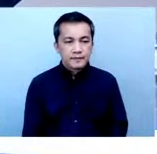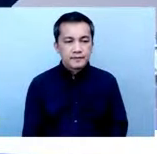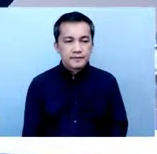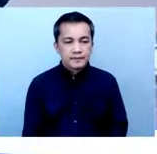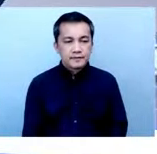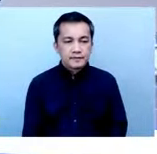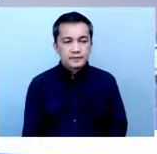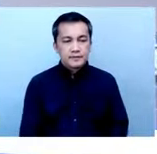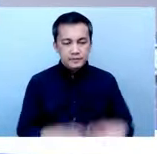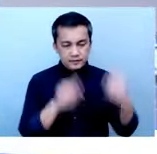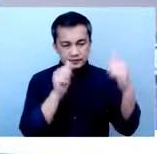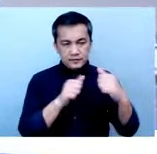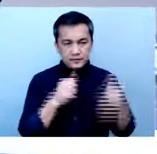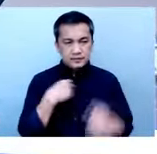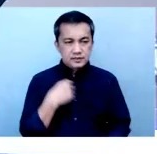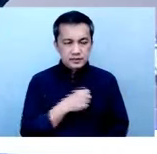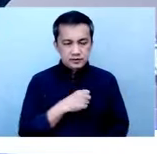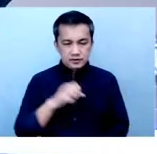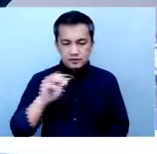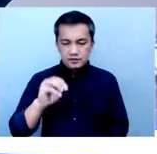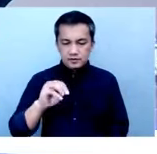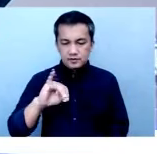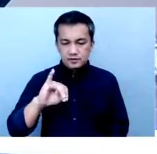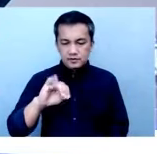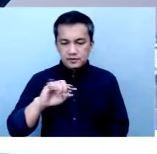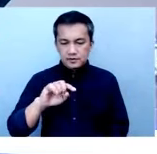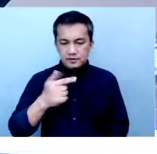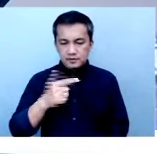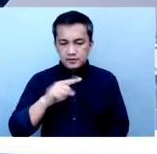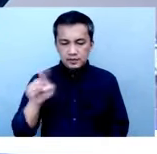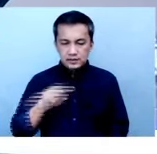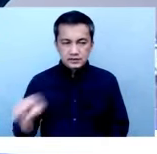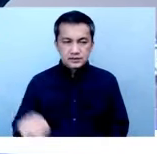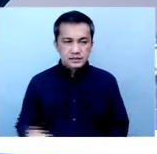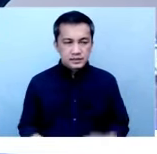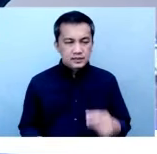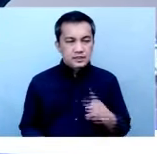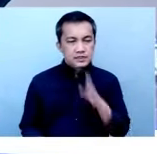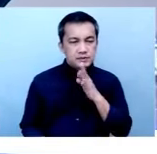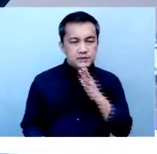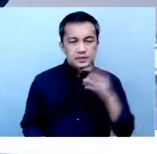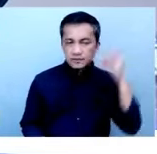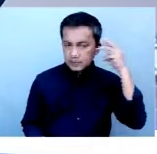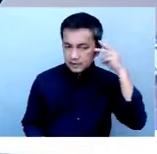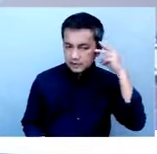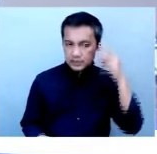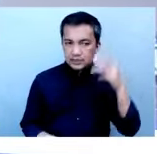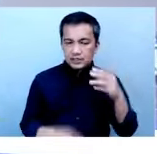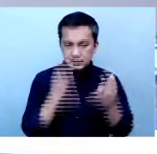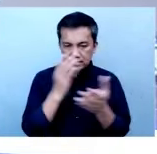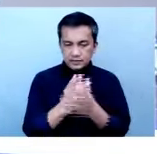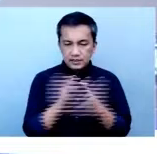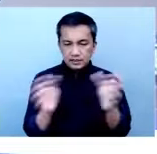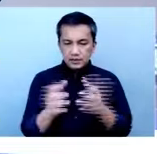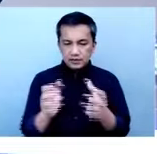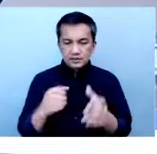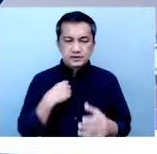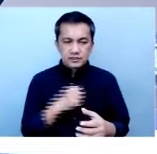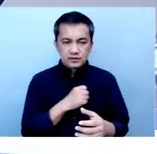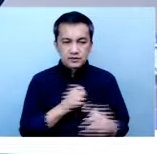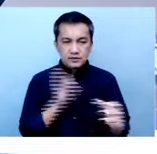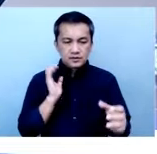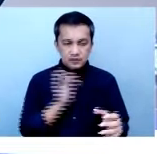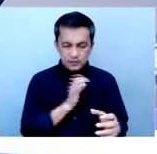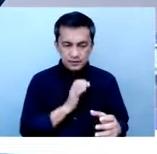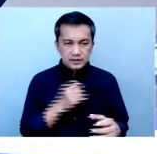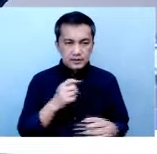Nagkasundo na raw sina Senator Mig Zubiri at Speaker Martin Romualdez na itigil na ang bangayan ng Senado at ng Kamara. Personal sila nagkausap kanina sa